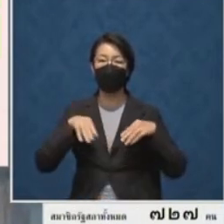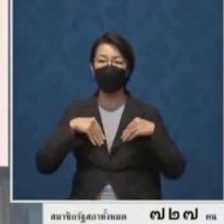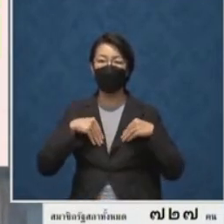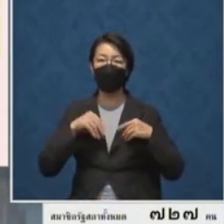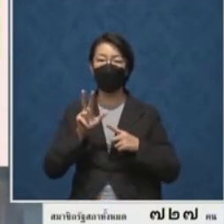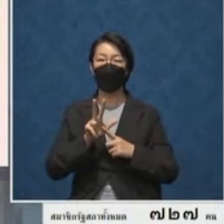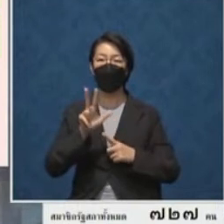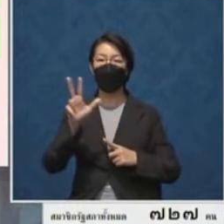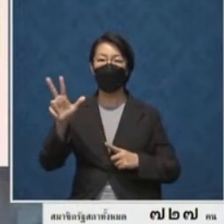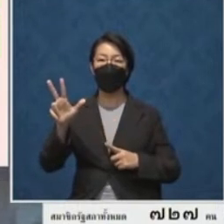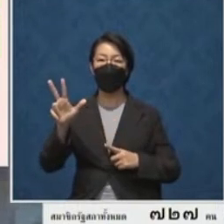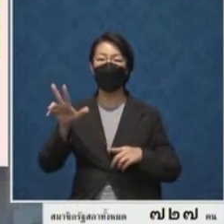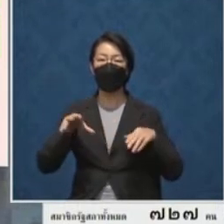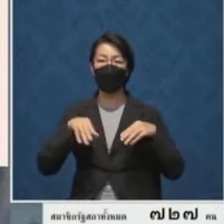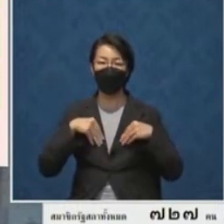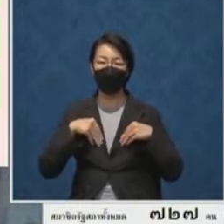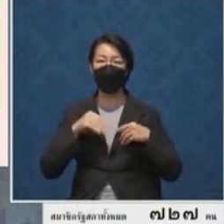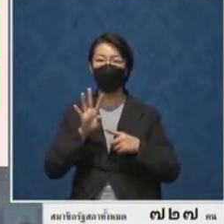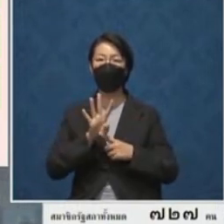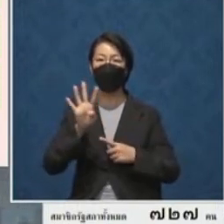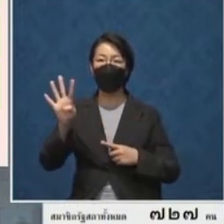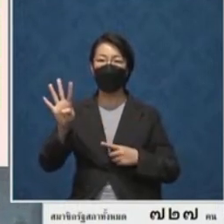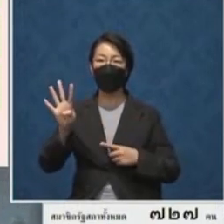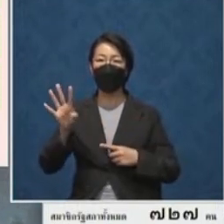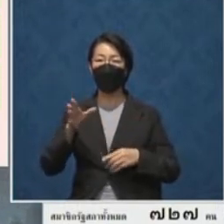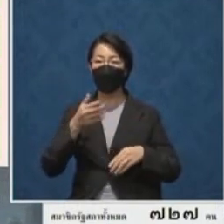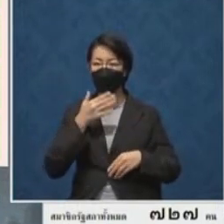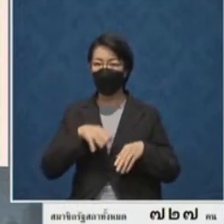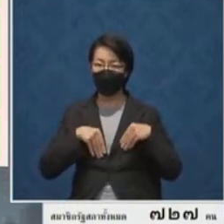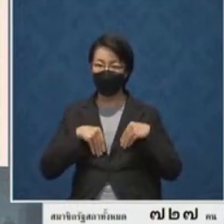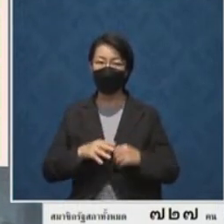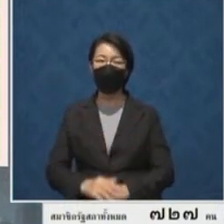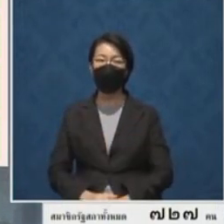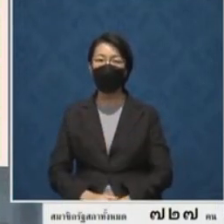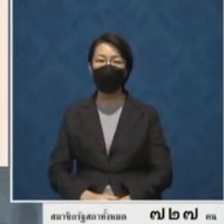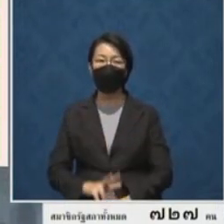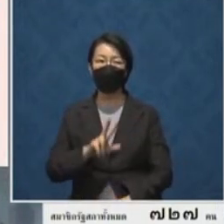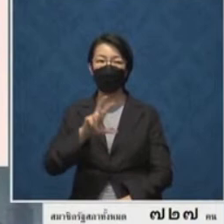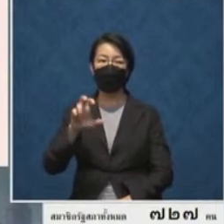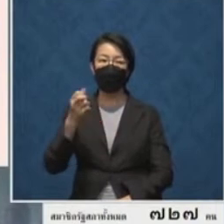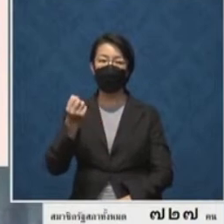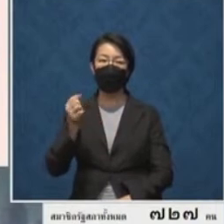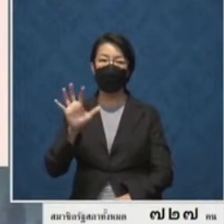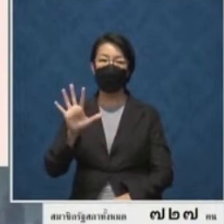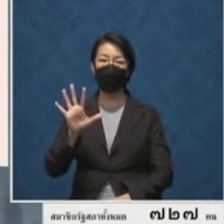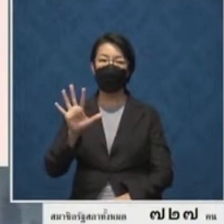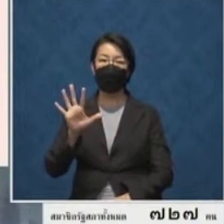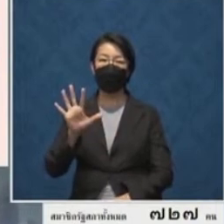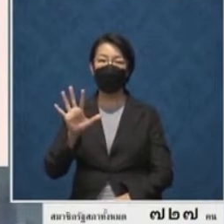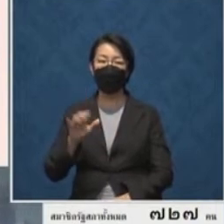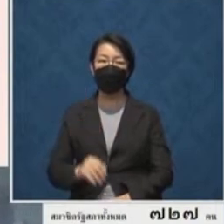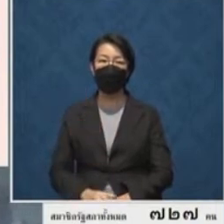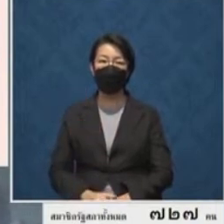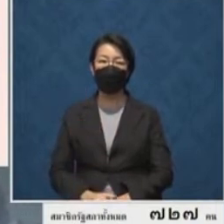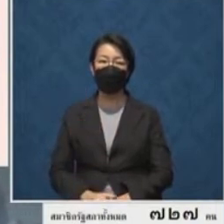การ4รับหลักการครับ 315พลเอกปฐมพงศ์ปฐมพัฒน ์1ไม่รับห